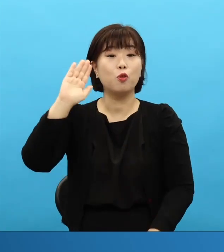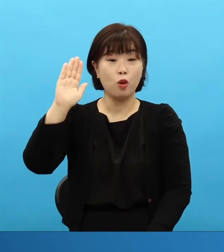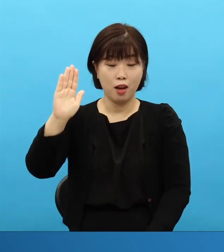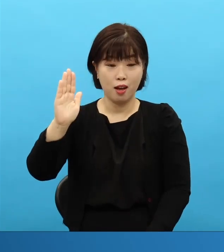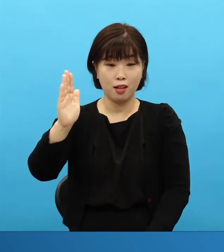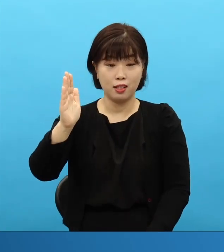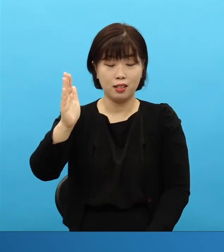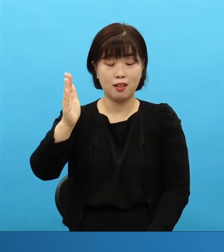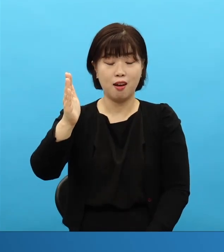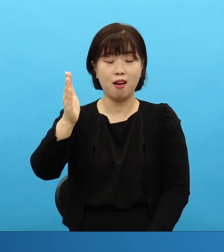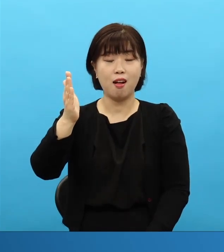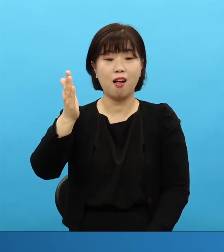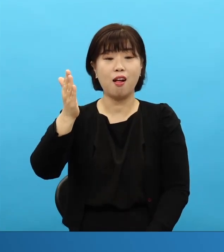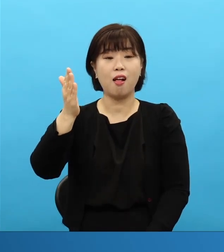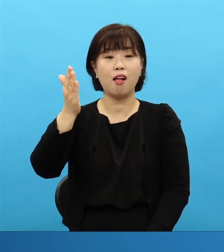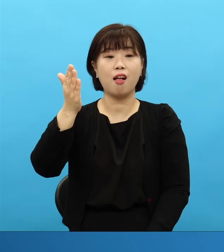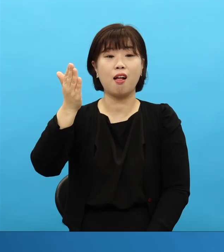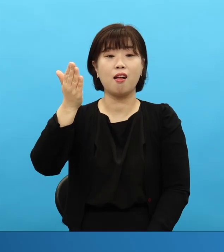되리라.